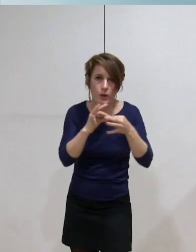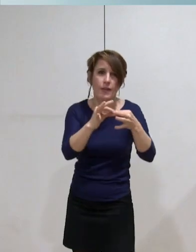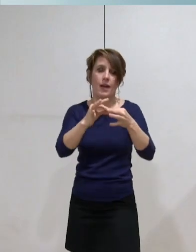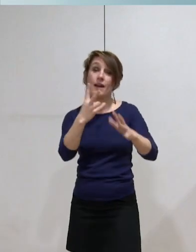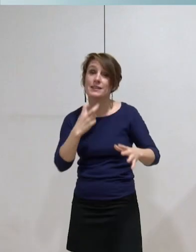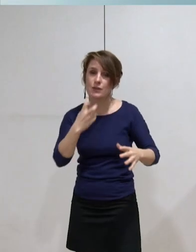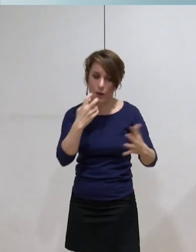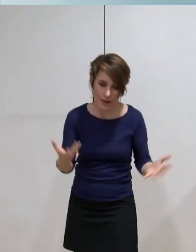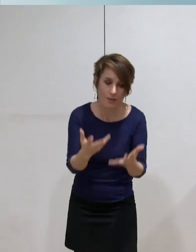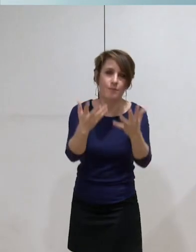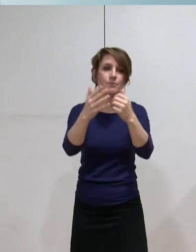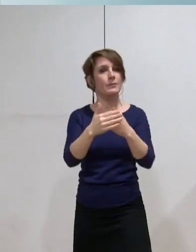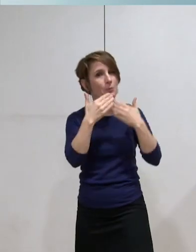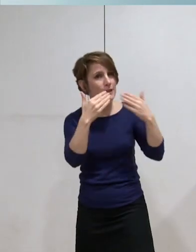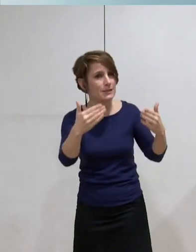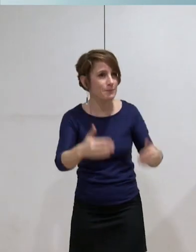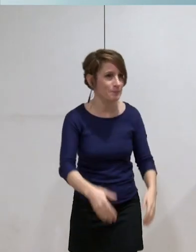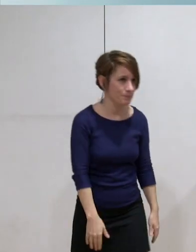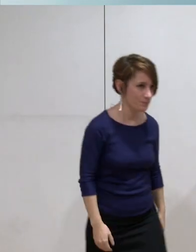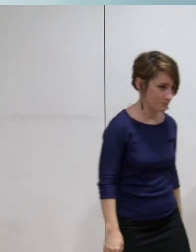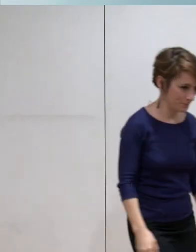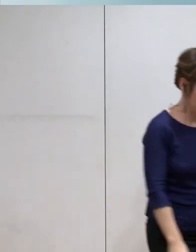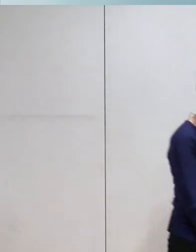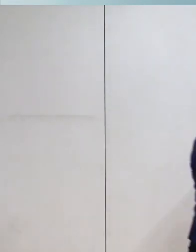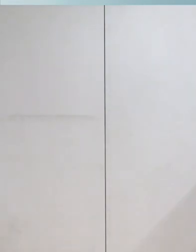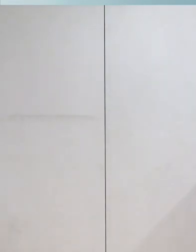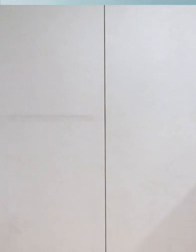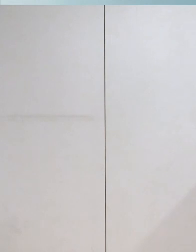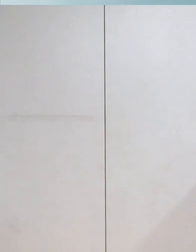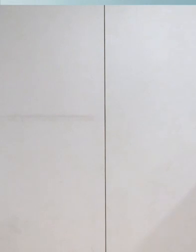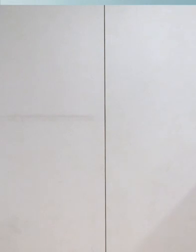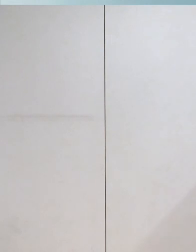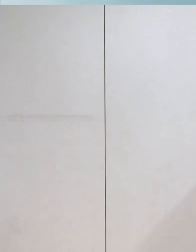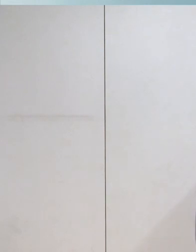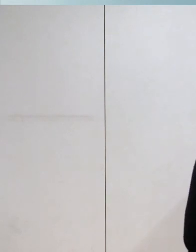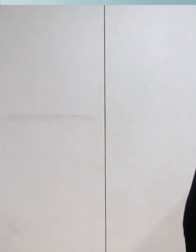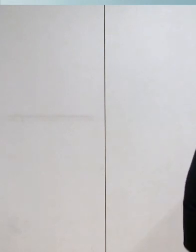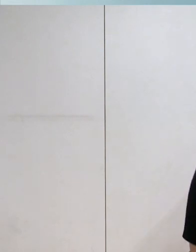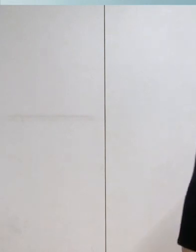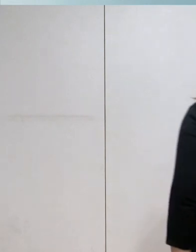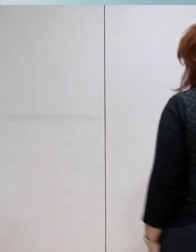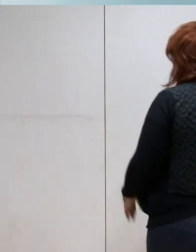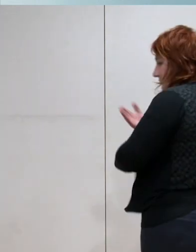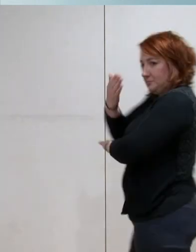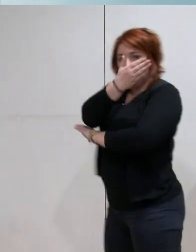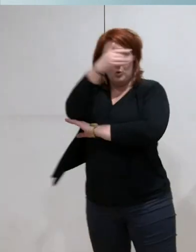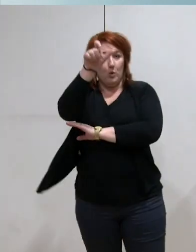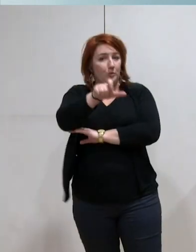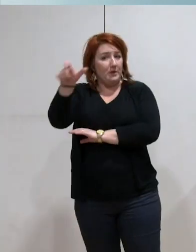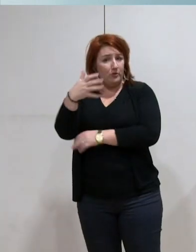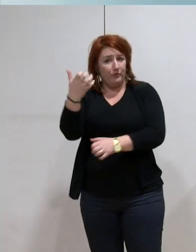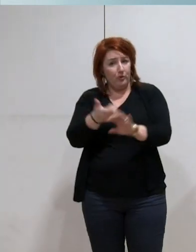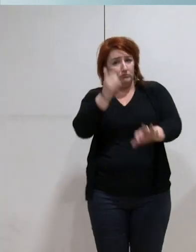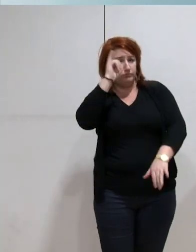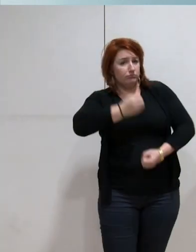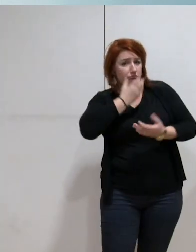remercie merci y a-t-il d'autres demandes de parole monsieurenav merci Monsieur le